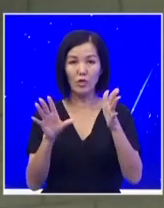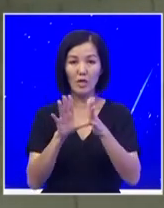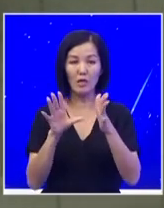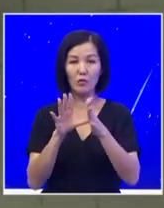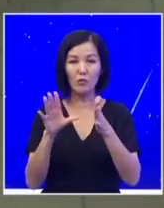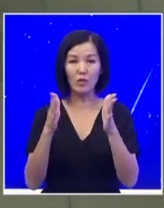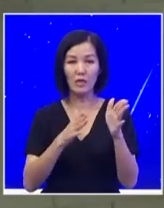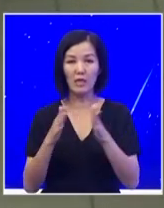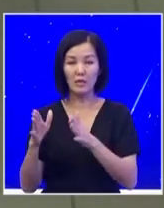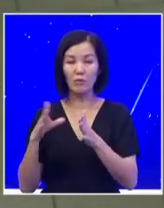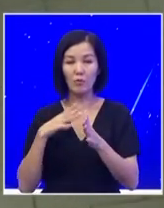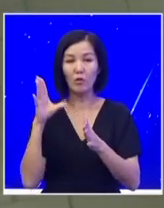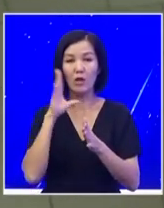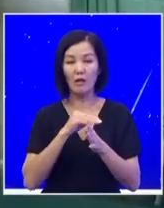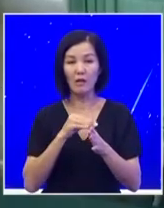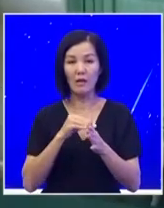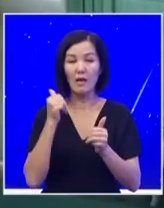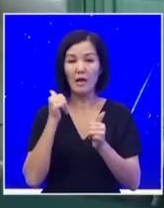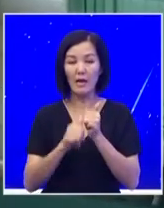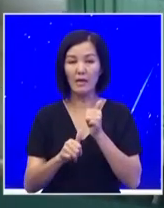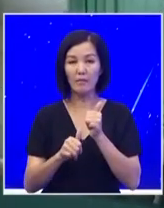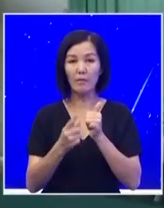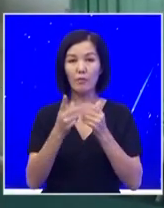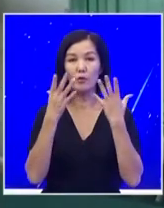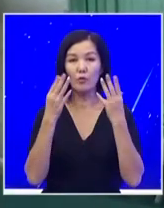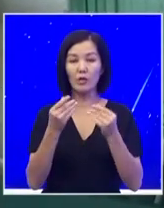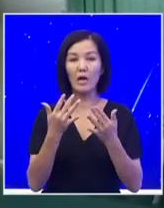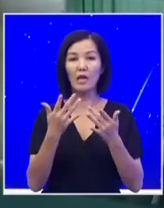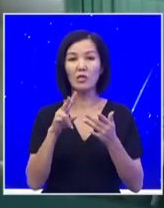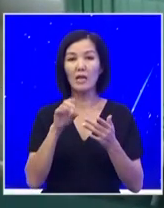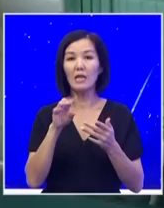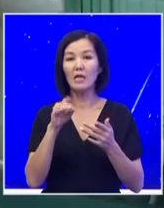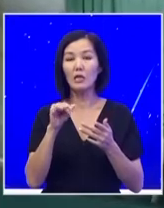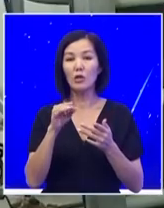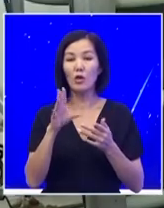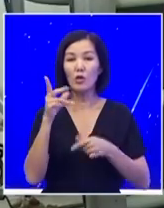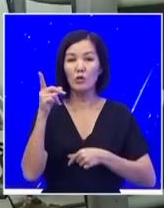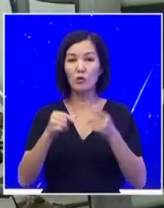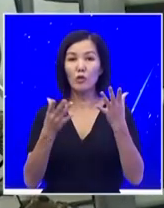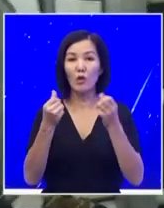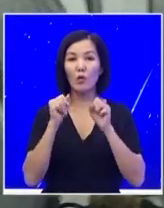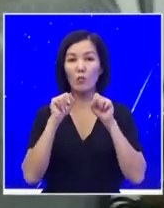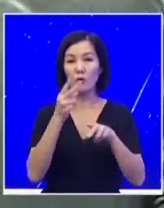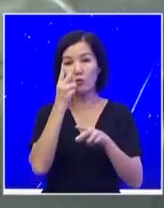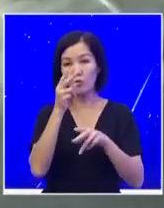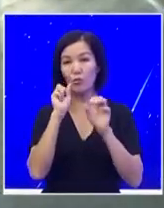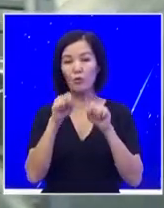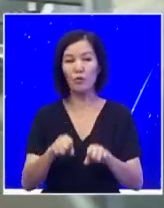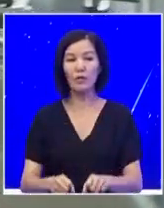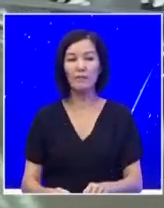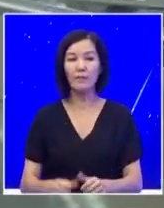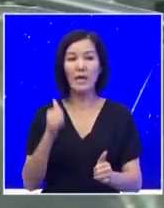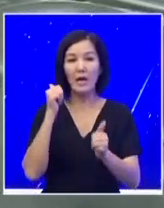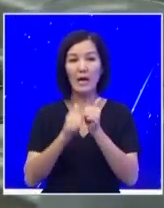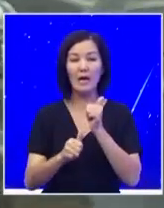жүйеде реттеп отырады. Тіпті әр аналық бастың күніне қанша литр сүт бергеніне дейін көрсетеді. Әр сиырдың құлағында бізде шип номері болады. Сол